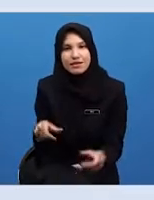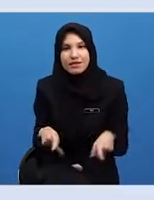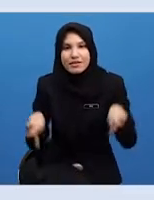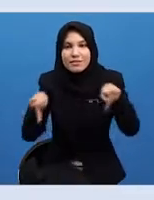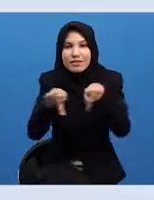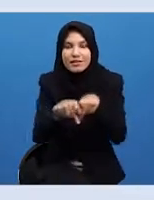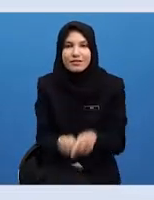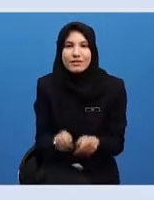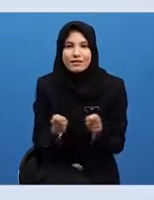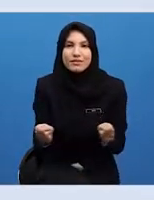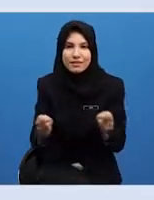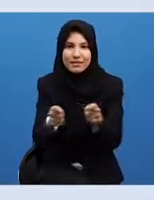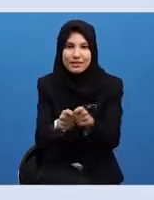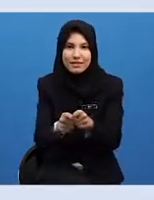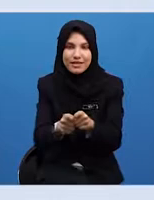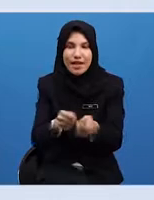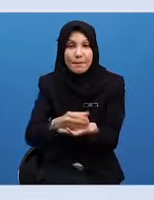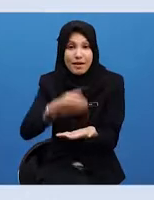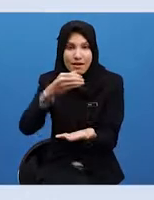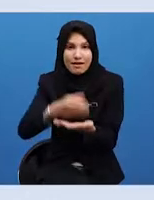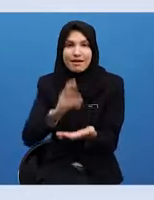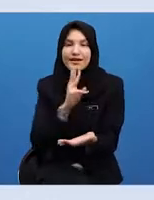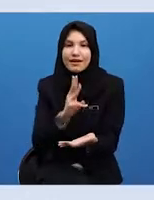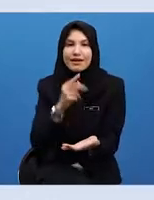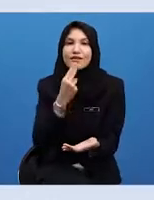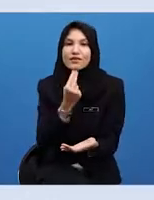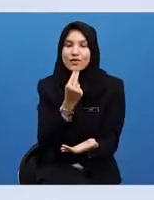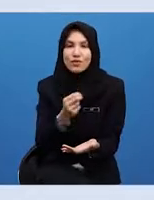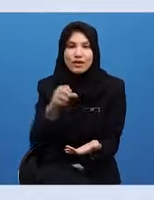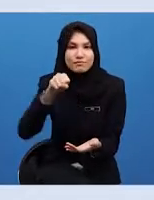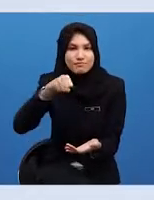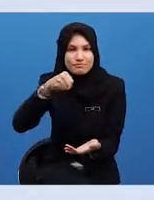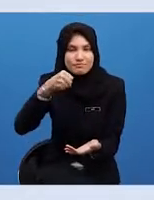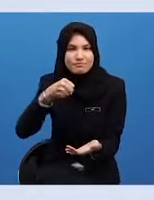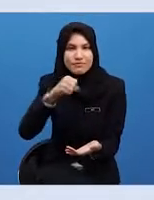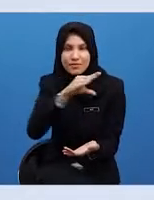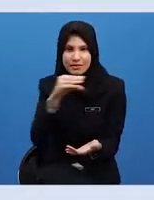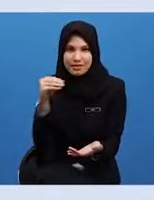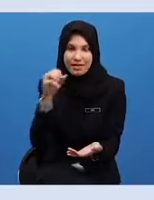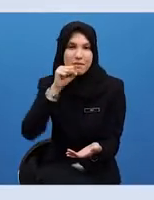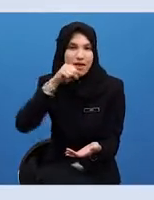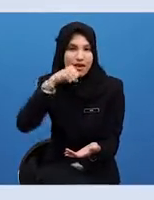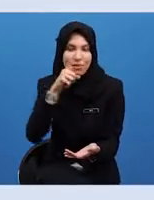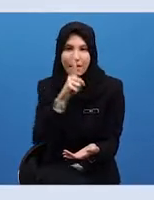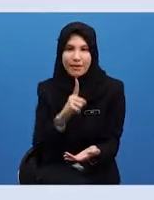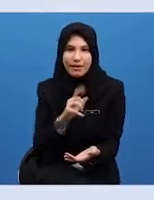seperti bikar, air, gula, spatula dan lobak merah.